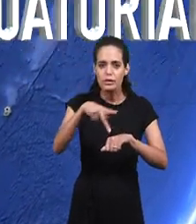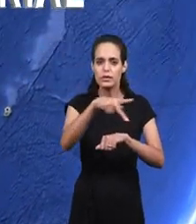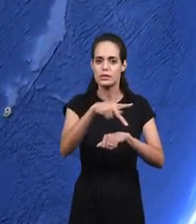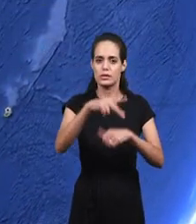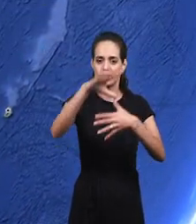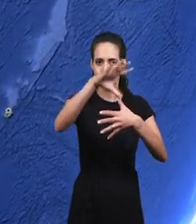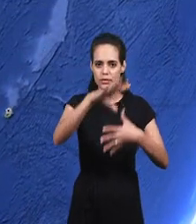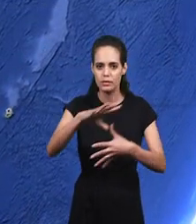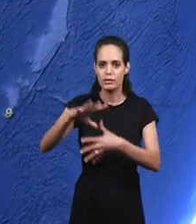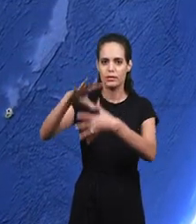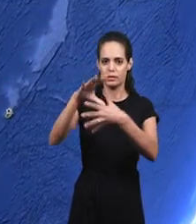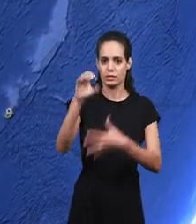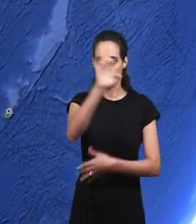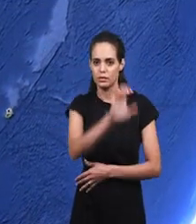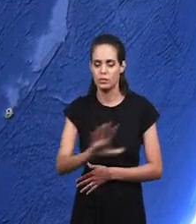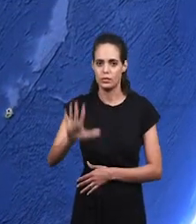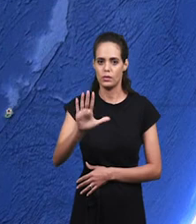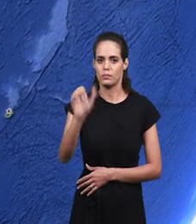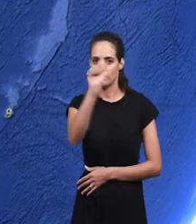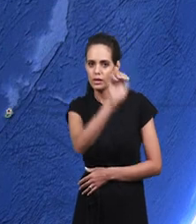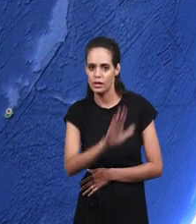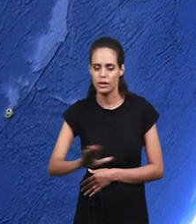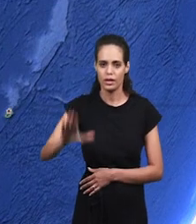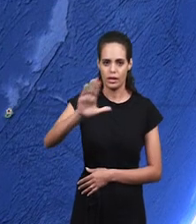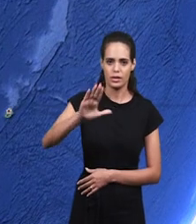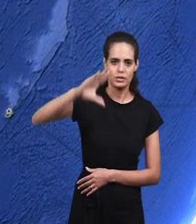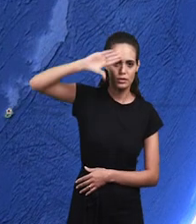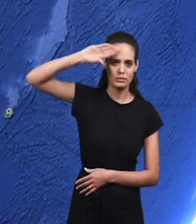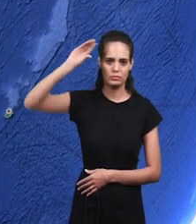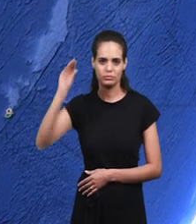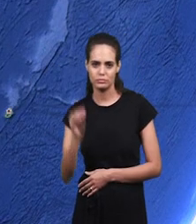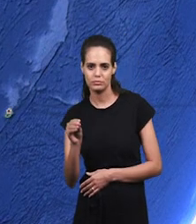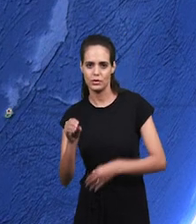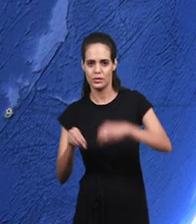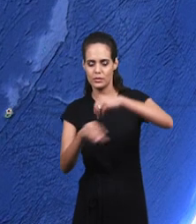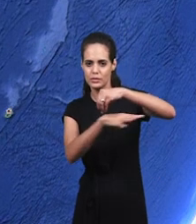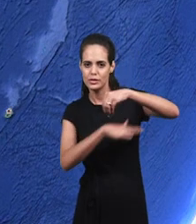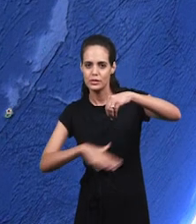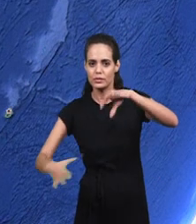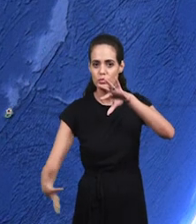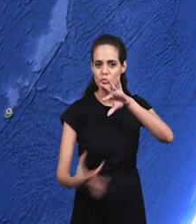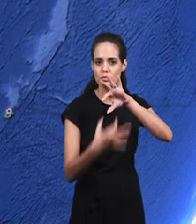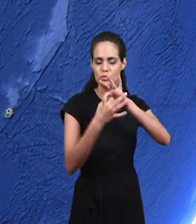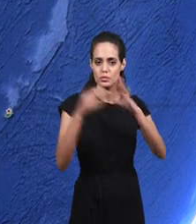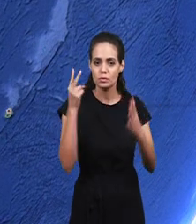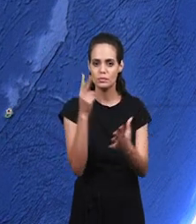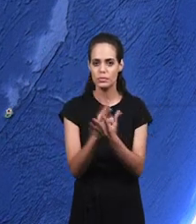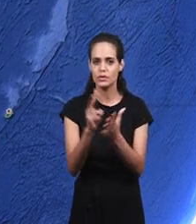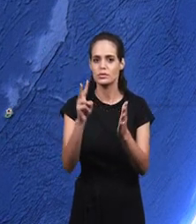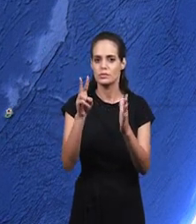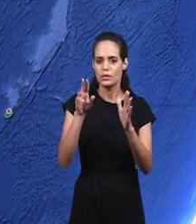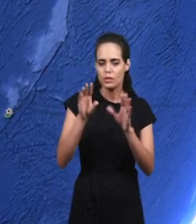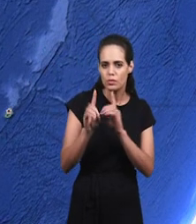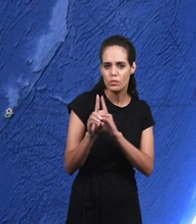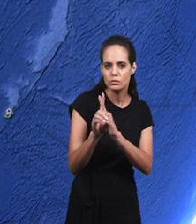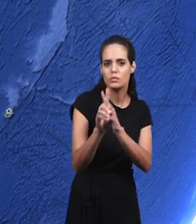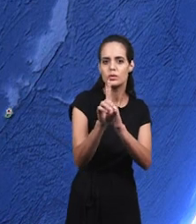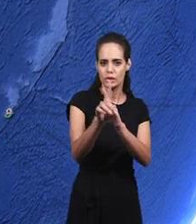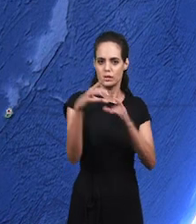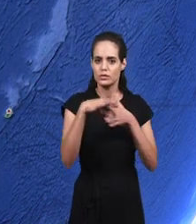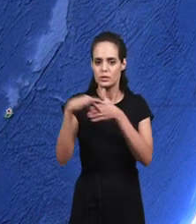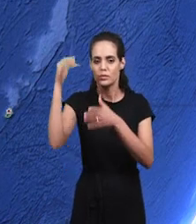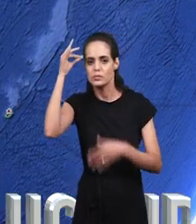Amériques, Europe, Afrique, Asie et Océanie, connectées par la même doctrine, par la direction